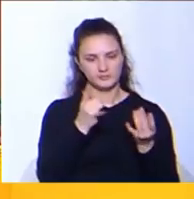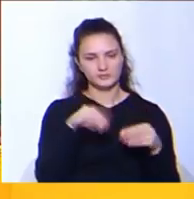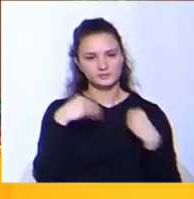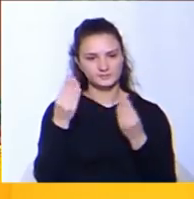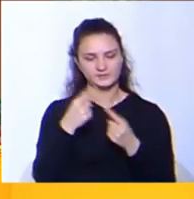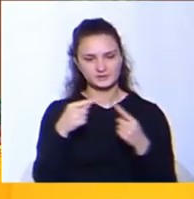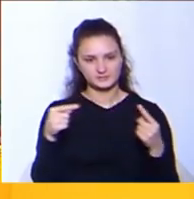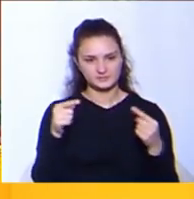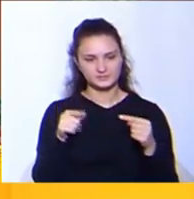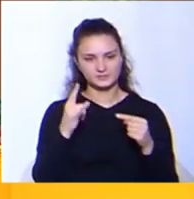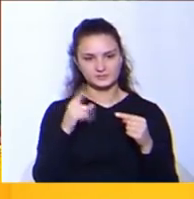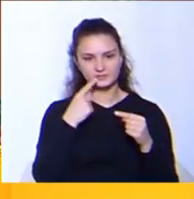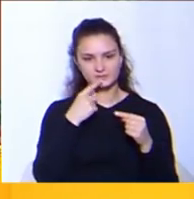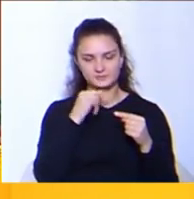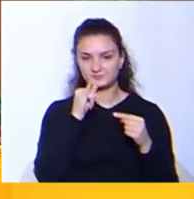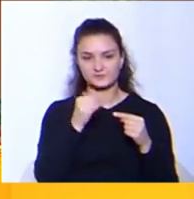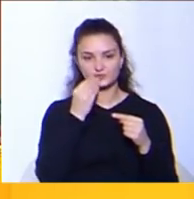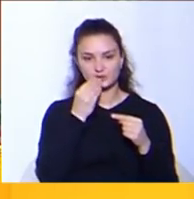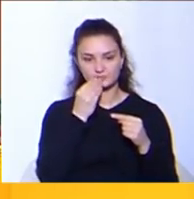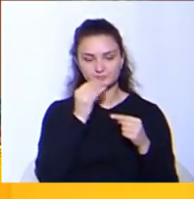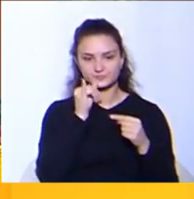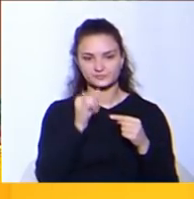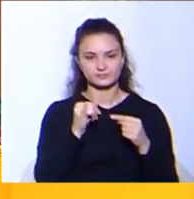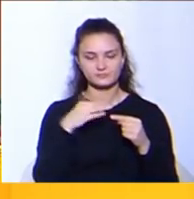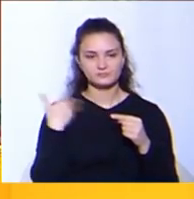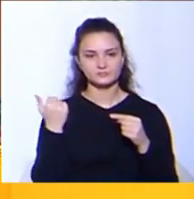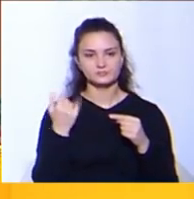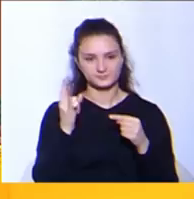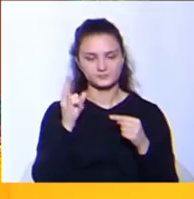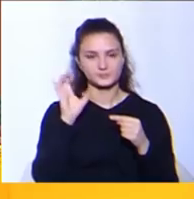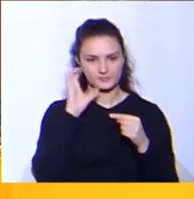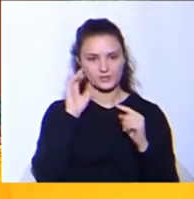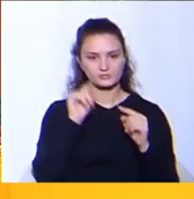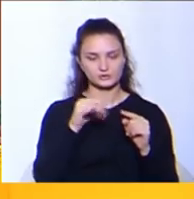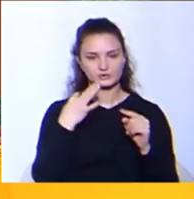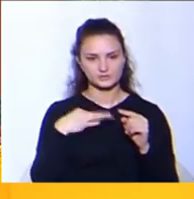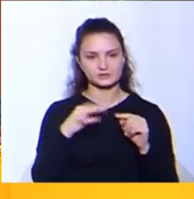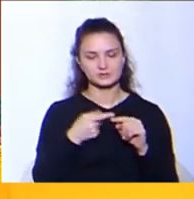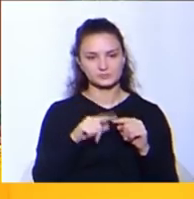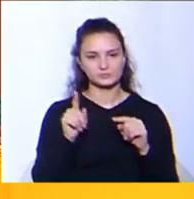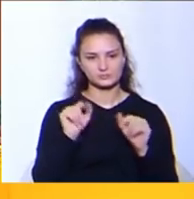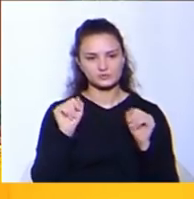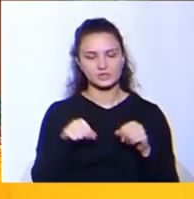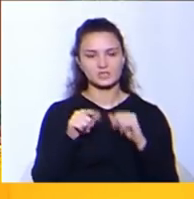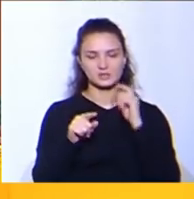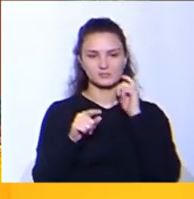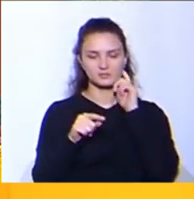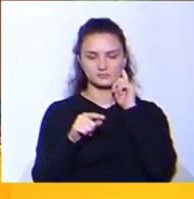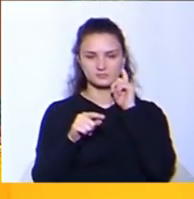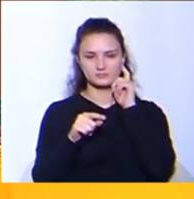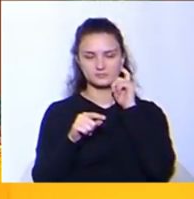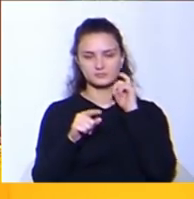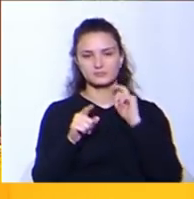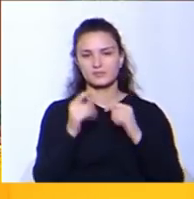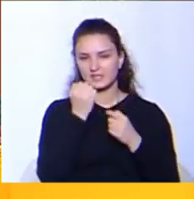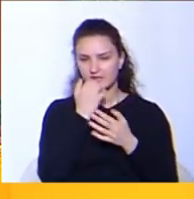სხვადასხვა კერძს და ბავშვი ამბობს, რომ ვერ ვჭამ, ვერ ვიტან. დაუჯერეთ ასეთ შემთხვევაში შვილს, იმიტომ რომ შეიძლება